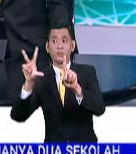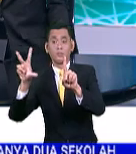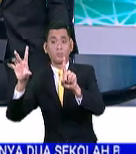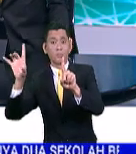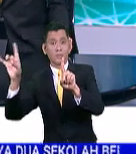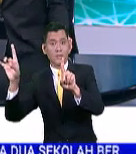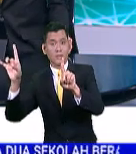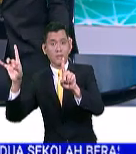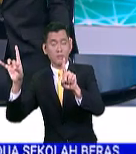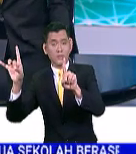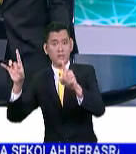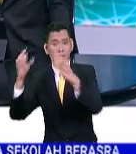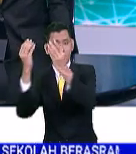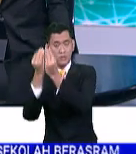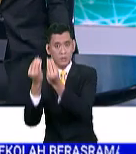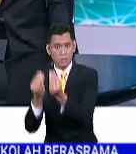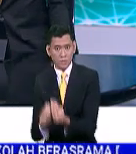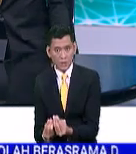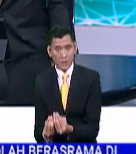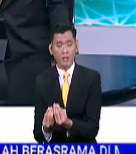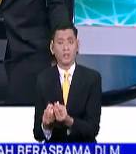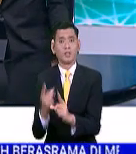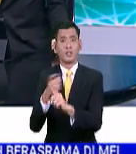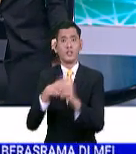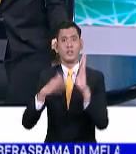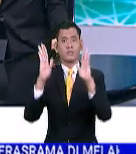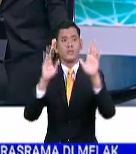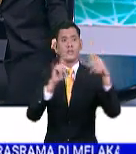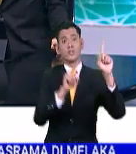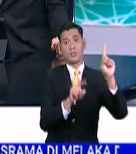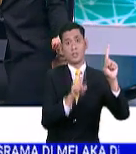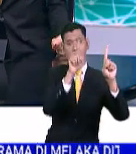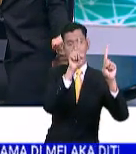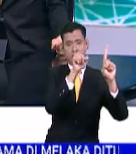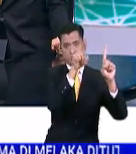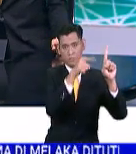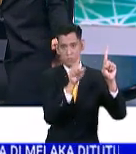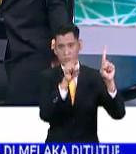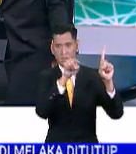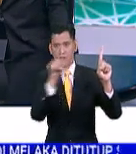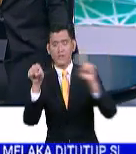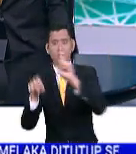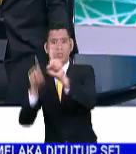118,238 kes kumulatif dalam tempoh 1 Januari hingga 1 Februari lalu.